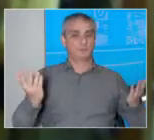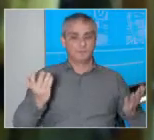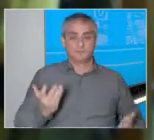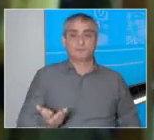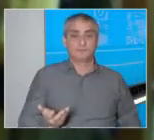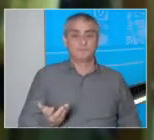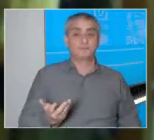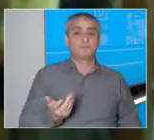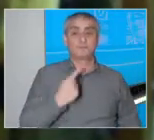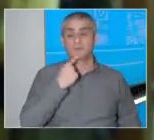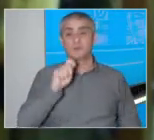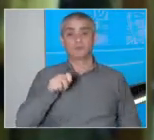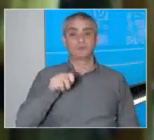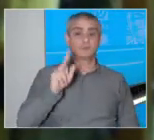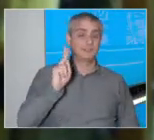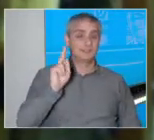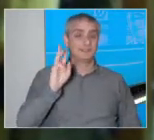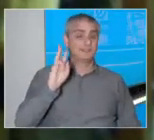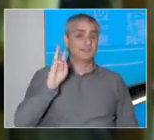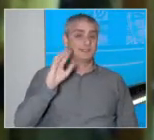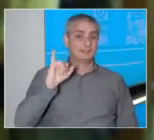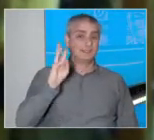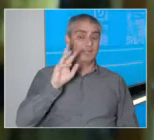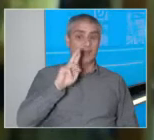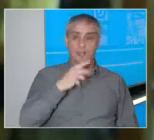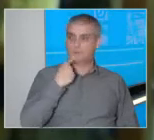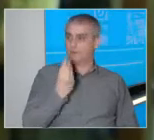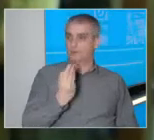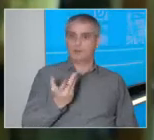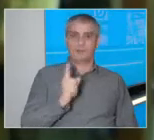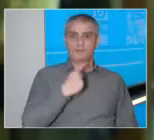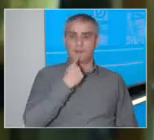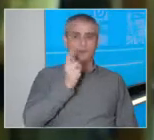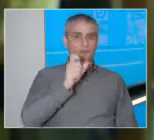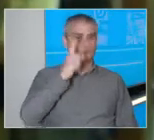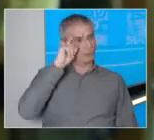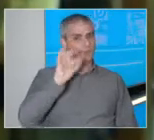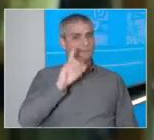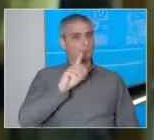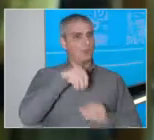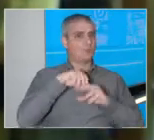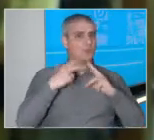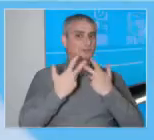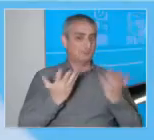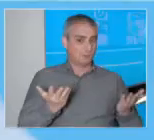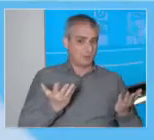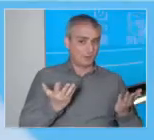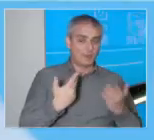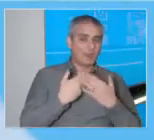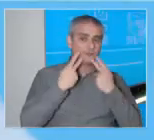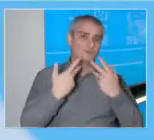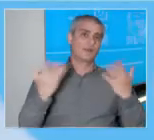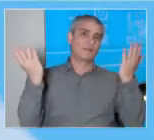יעקובזון. ואומר לו השופט קיסטר, החכם אמר, רגע, מי אמר שאנשים לא משכילים לו חלק מהציבור? אין